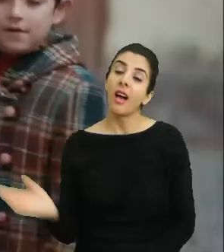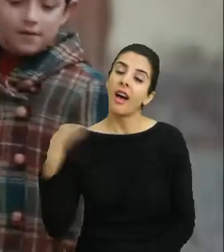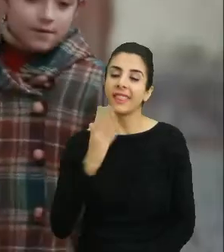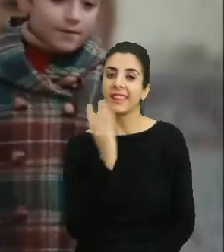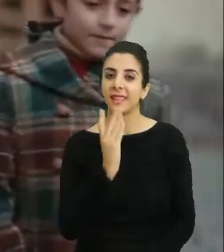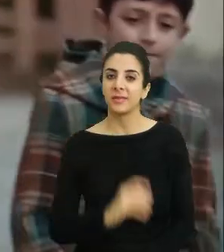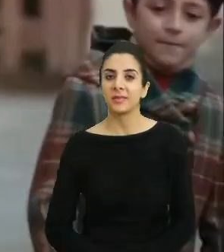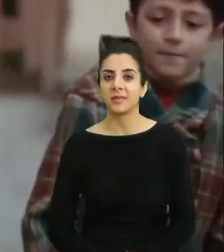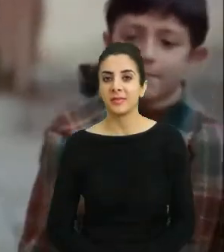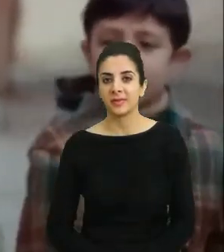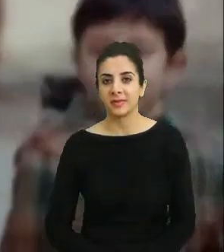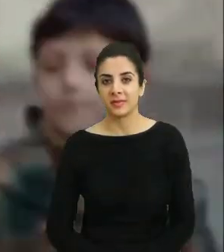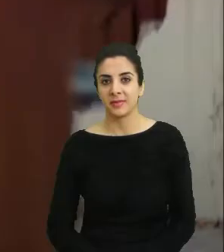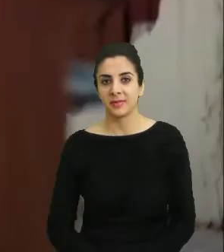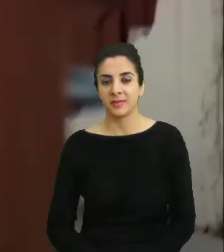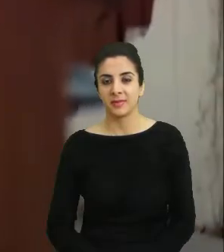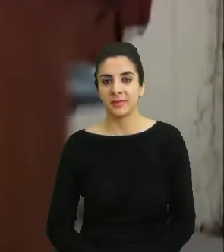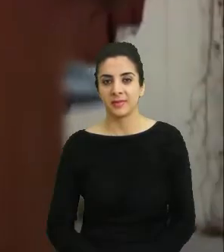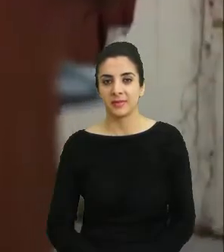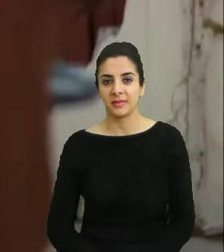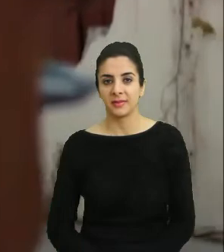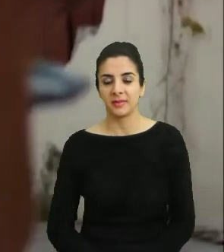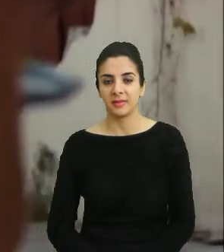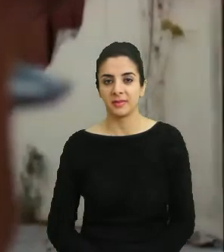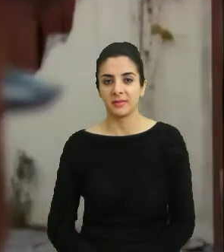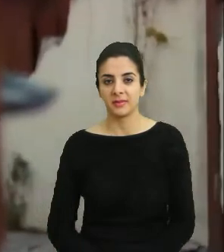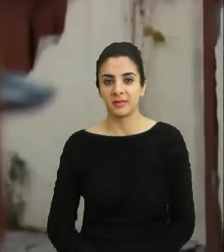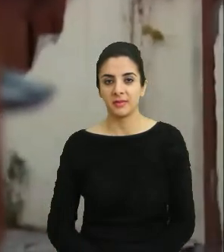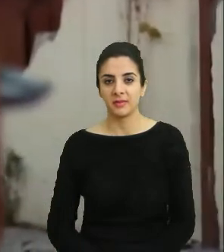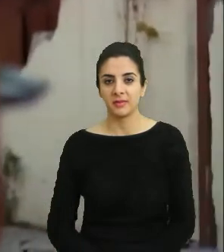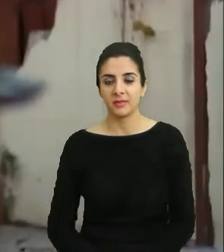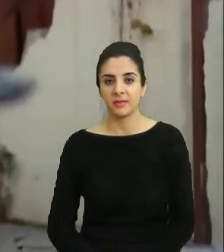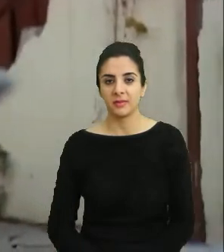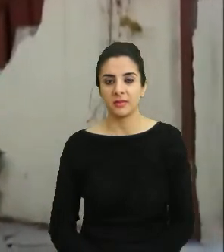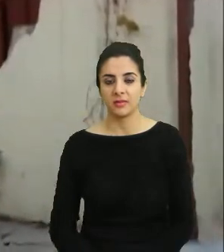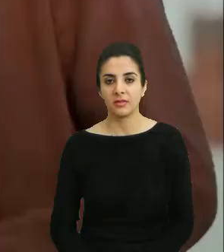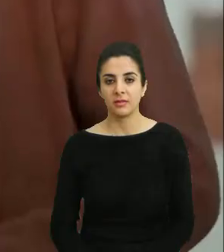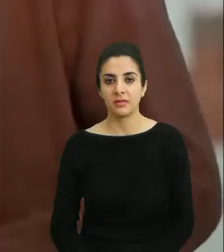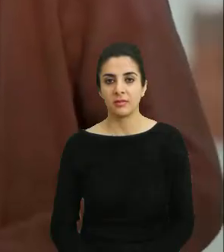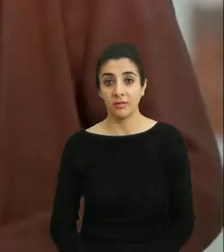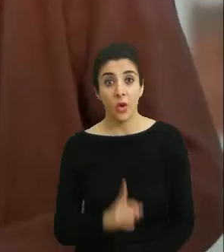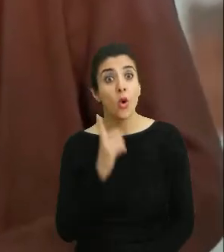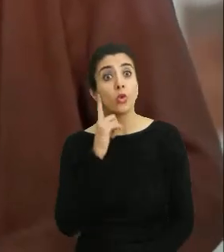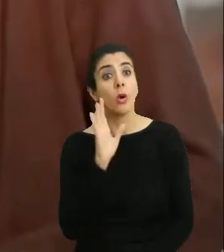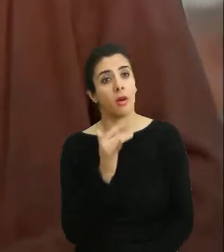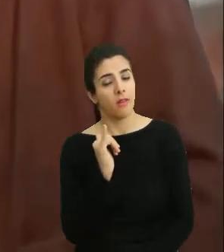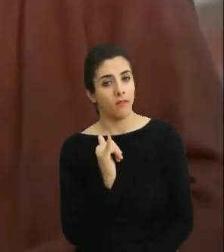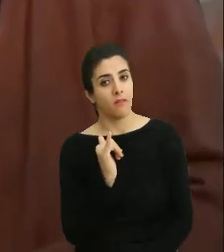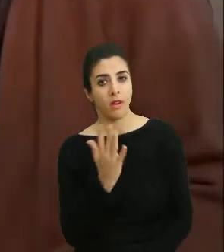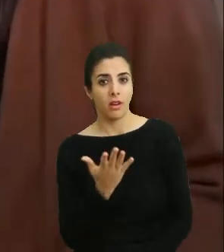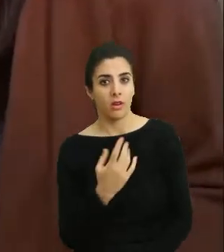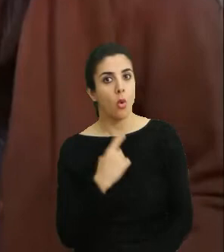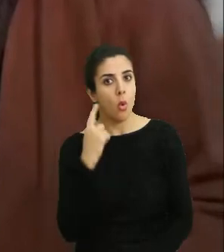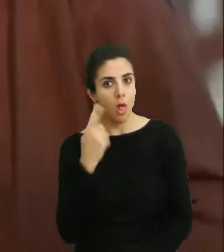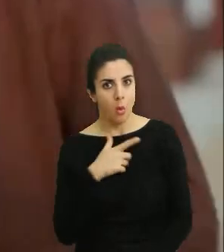Hadi gidelim. Elini uzatıp beklerken Kerim koşarak gidip tuttu elini. He, hele bir duymasın.